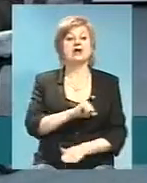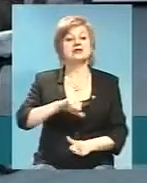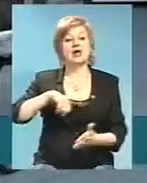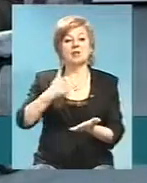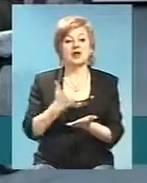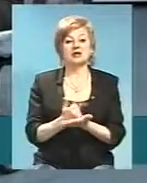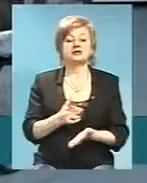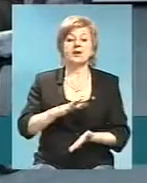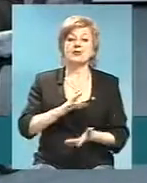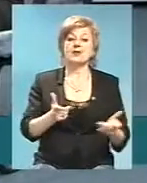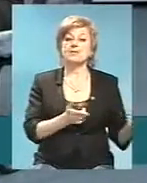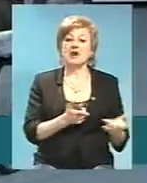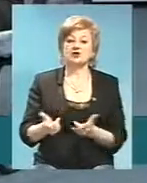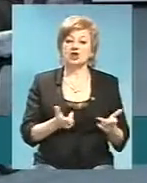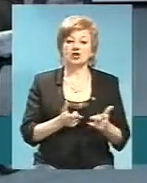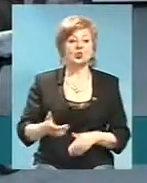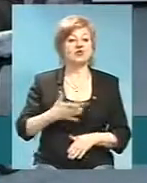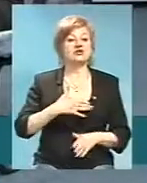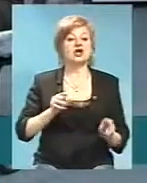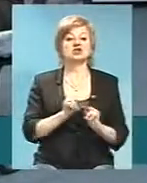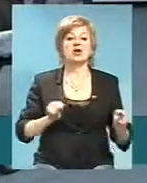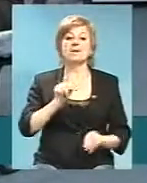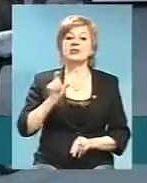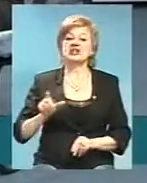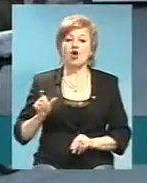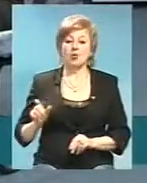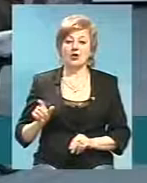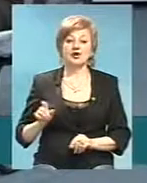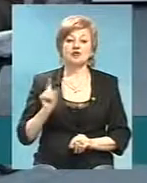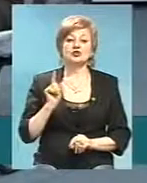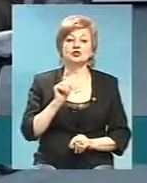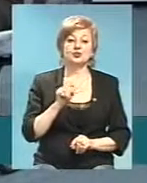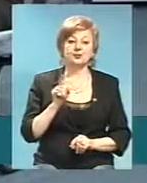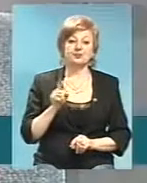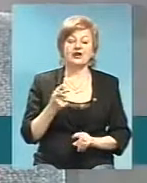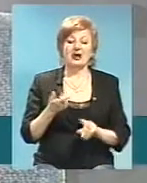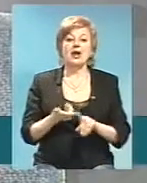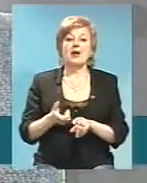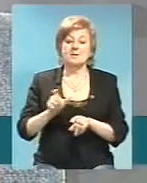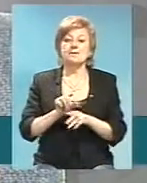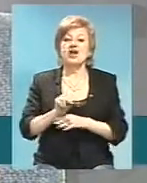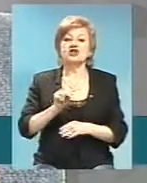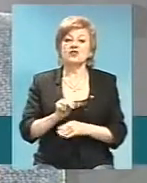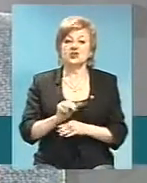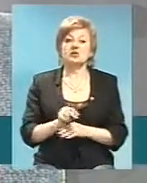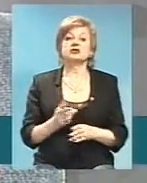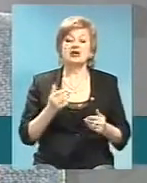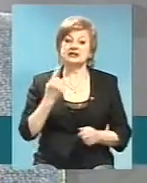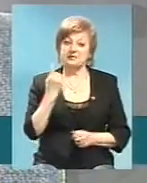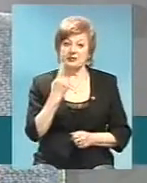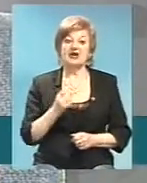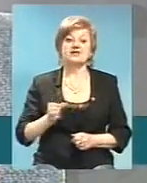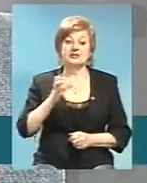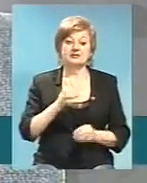було підготувати наших педагогів для того, щоб вони проходили перенавчання, з 1